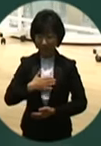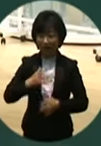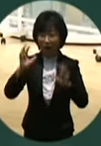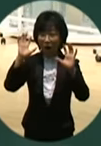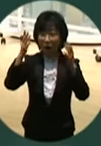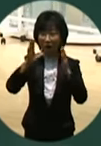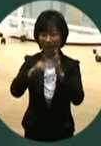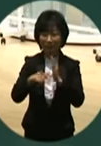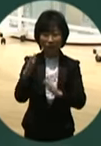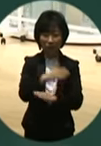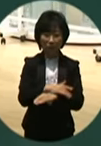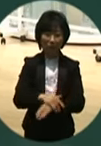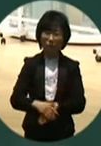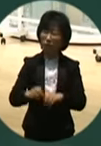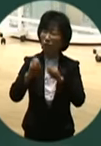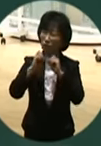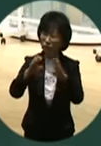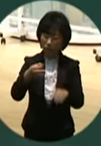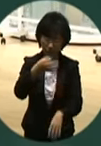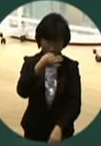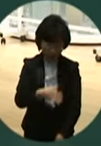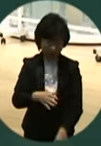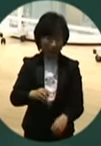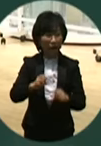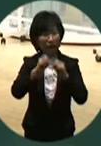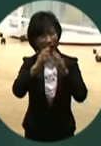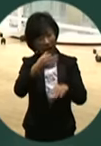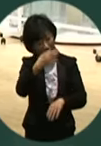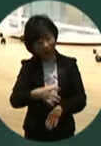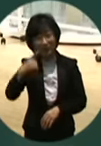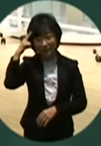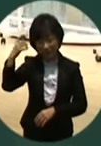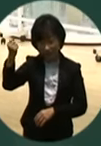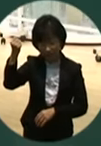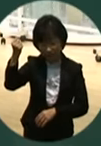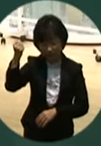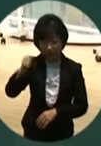전도가 너무 어렵다고 생각했습니다. Ever since I was young, I thought evangelism is so difficult.